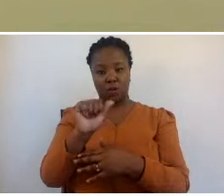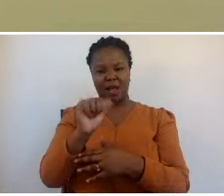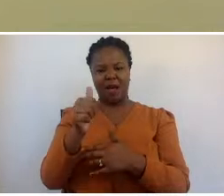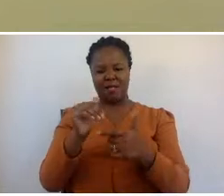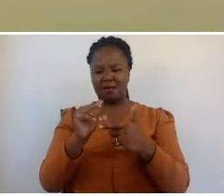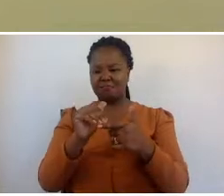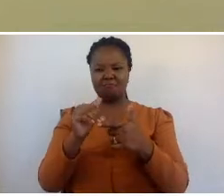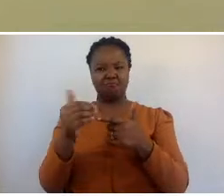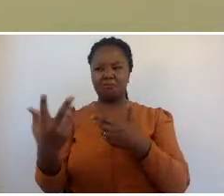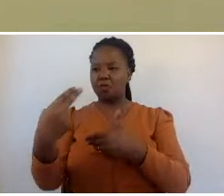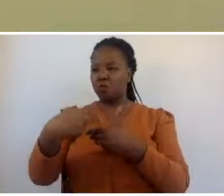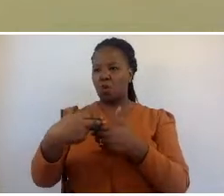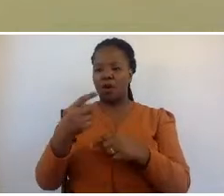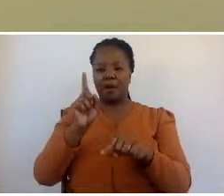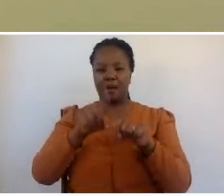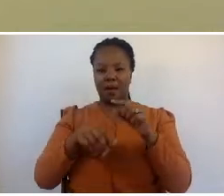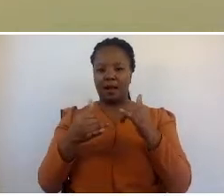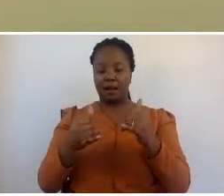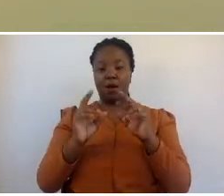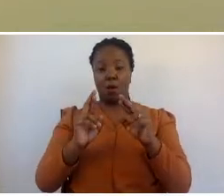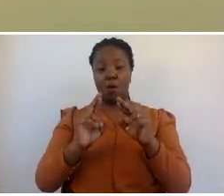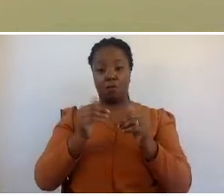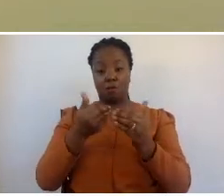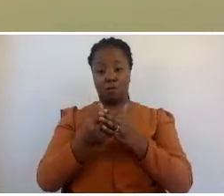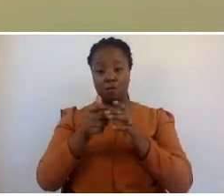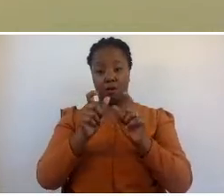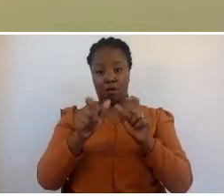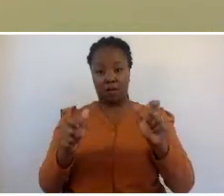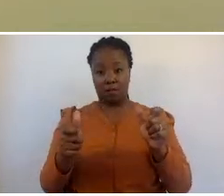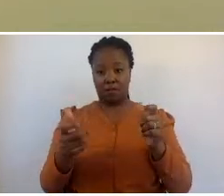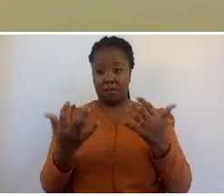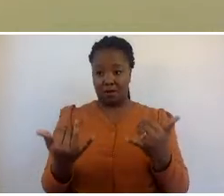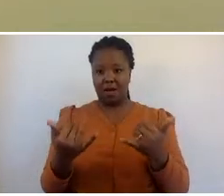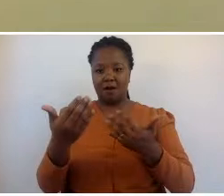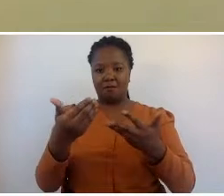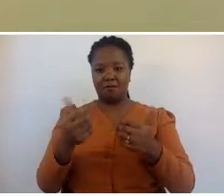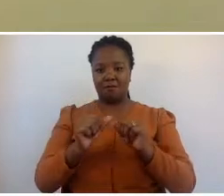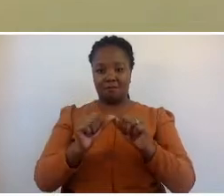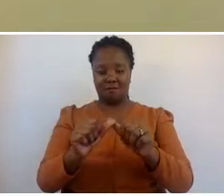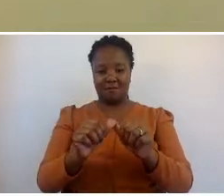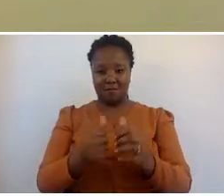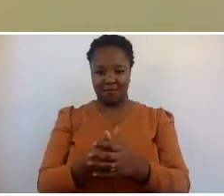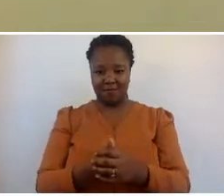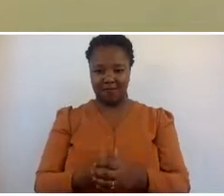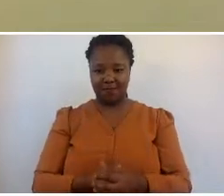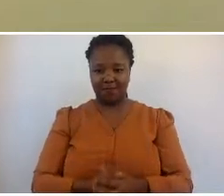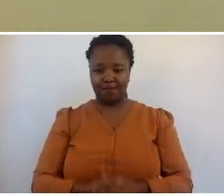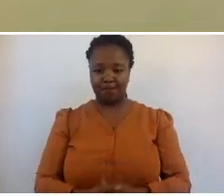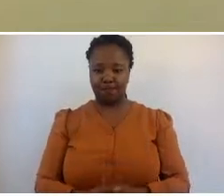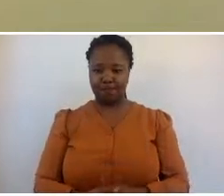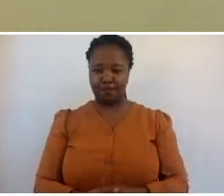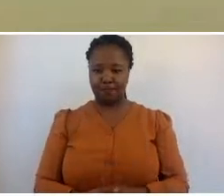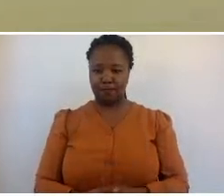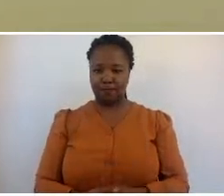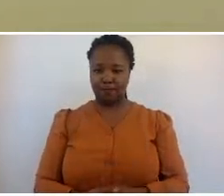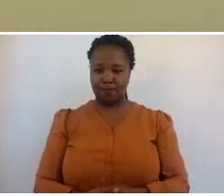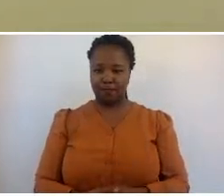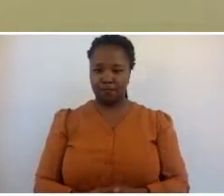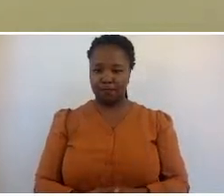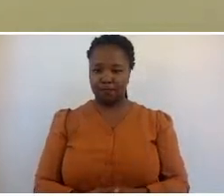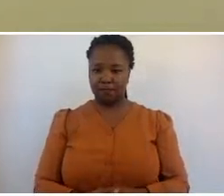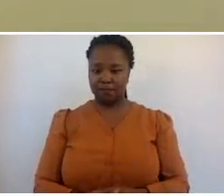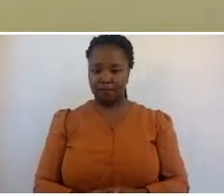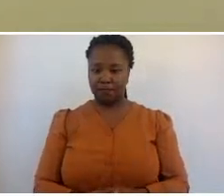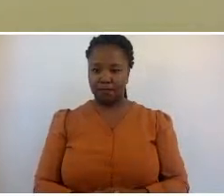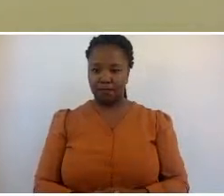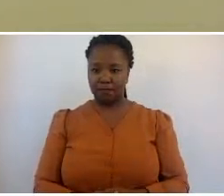nous attendons l'intérêt d'entendre les réponses des autres intervenants et membres de la réunion débat, et j'espère que Jobix